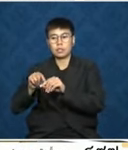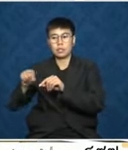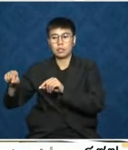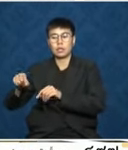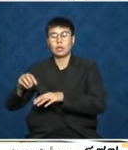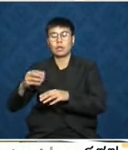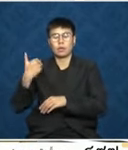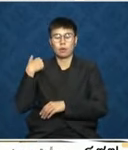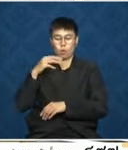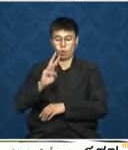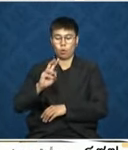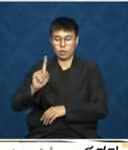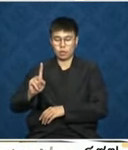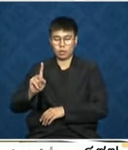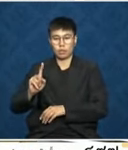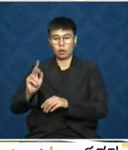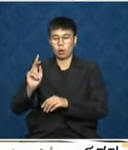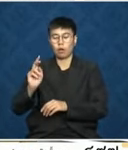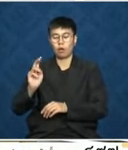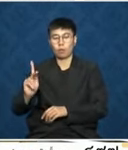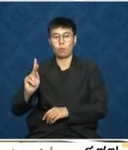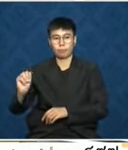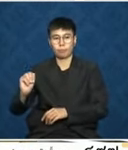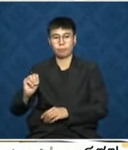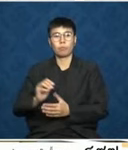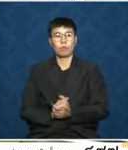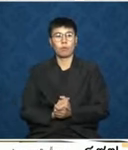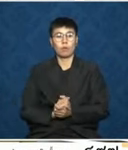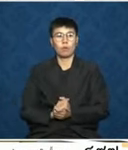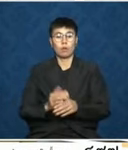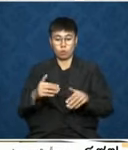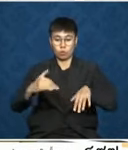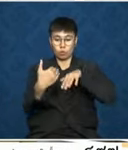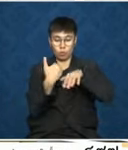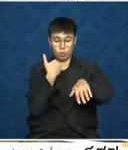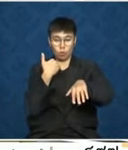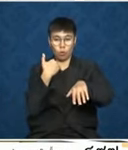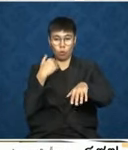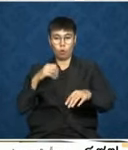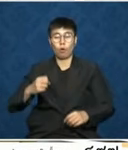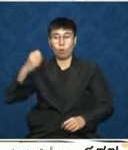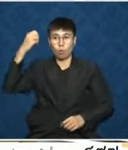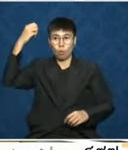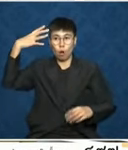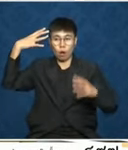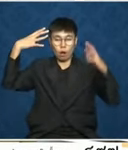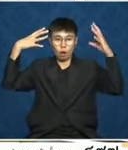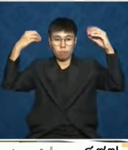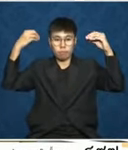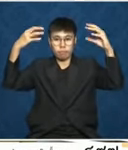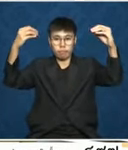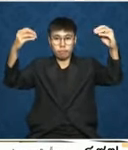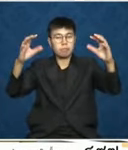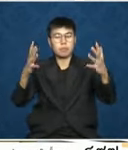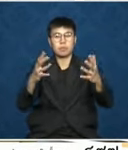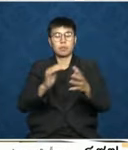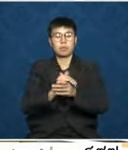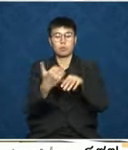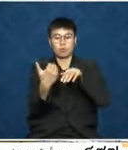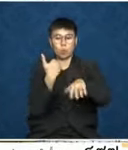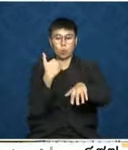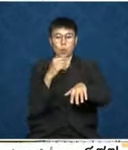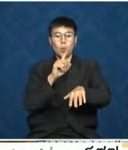ทางแยกเข้าวัดโคกกระเทียมครับท่านประธานถนนบริเวณดังกล่าวนั้นไม่มีไฟส่องสว่างครับท่านประธานแล้วก็มีผิวการจราจรที่